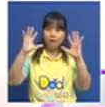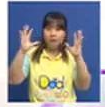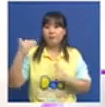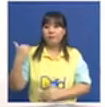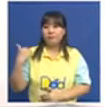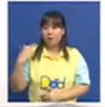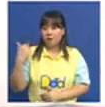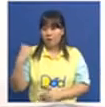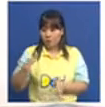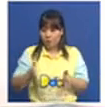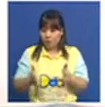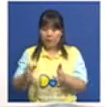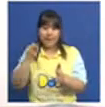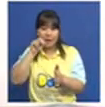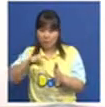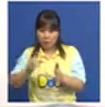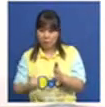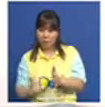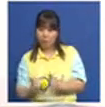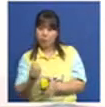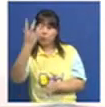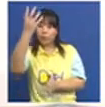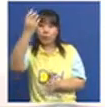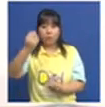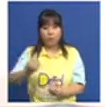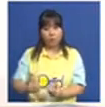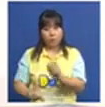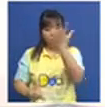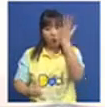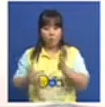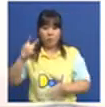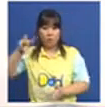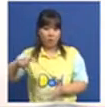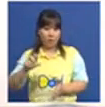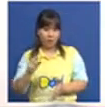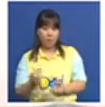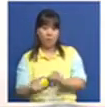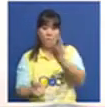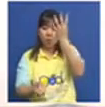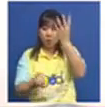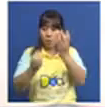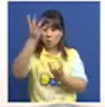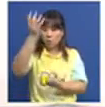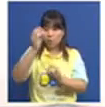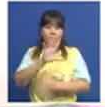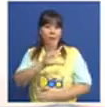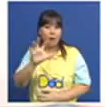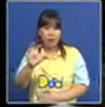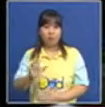ที่ลูกไฟบั้งไฟพญานาคได้โผล่ขึ้นมาเหนือลำน้ำโขงกว่า500ลูกค่ะ